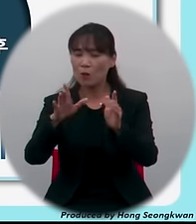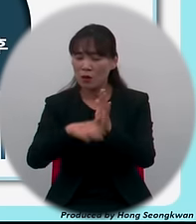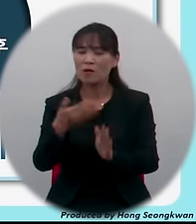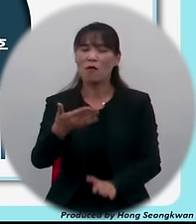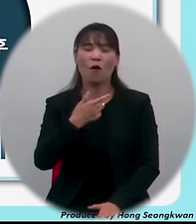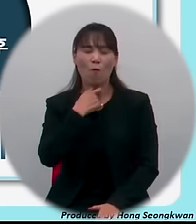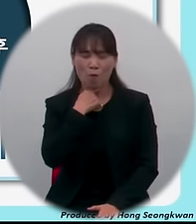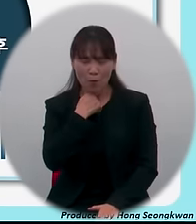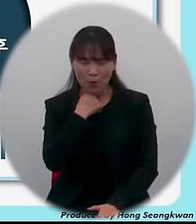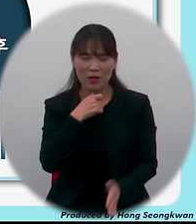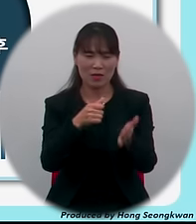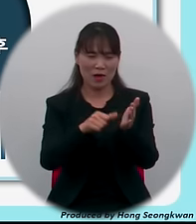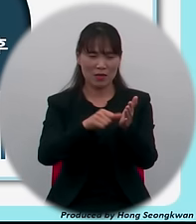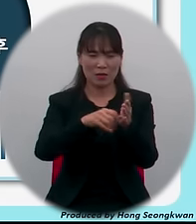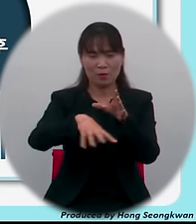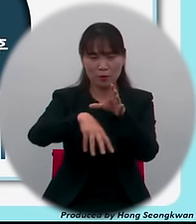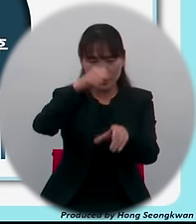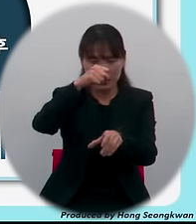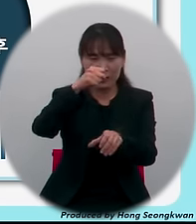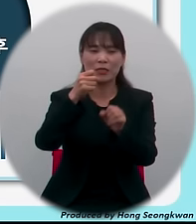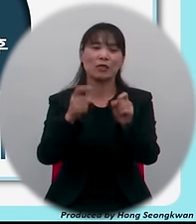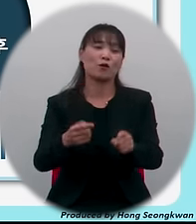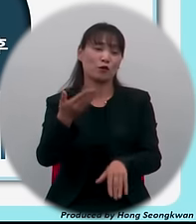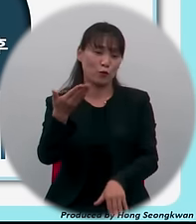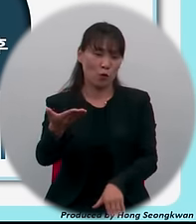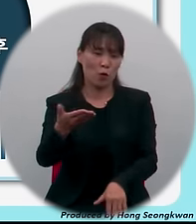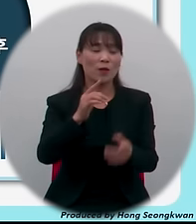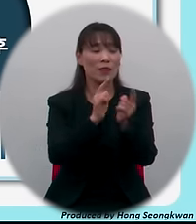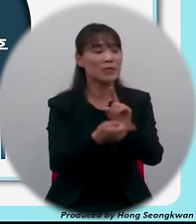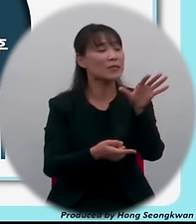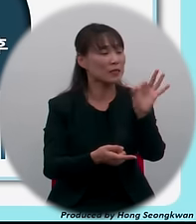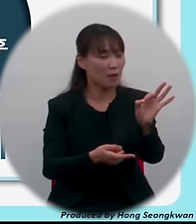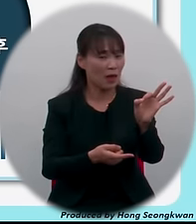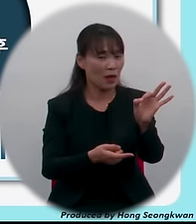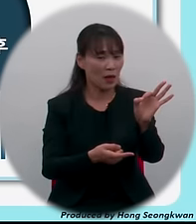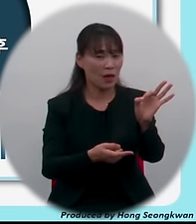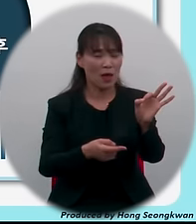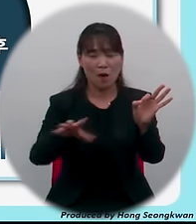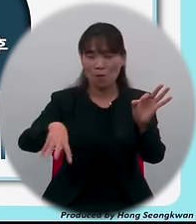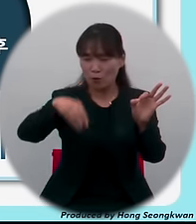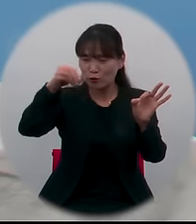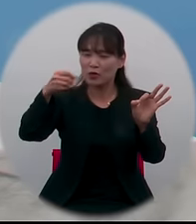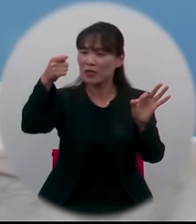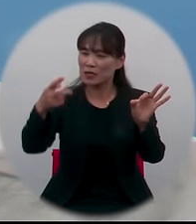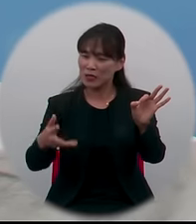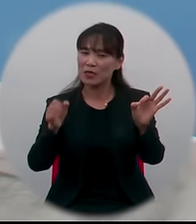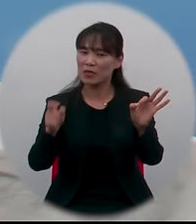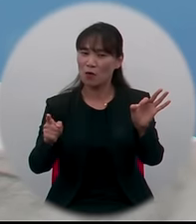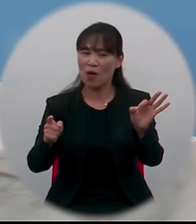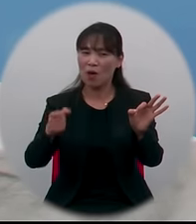다음날 아니면 생일날 이럴 때는 엄마 아빠가 네가 갖고 싶어 하는 그 아이템을 뽑을 기회를 줄 거야 대신